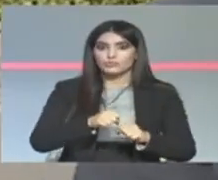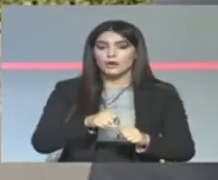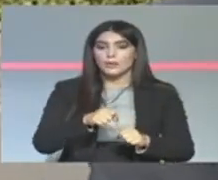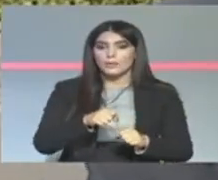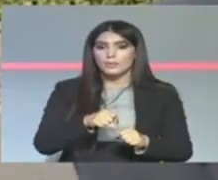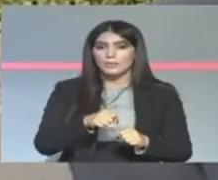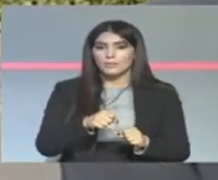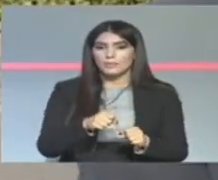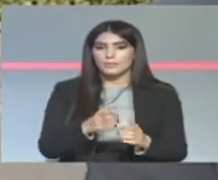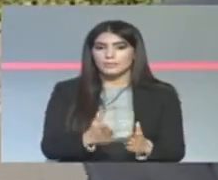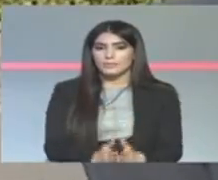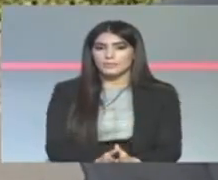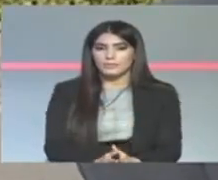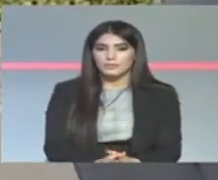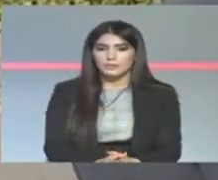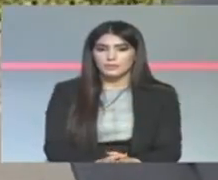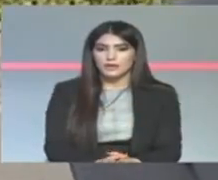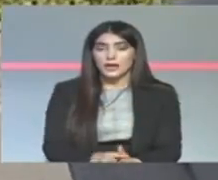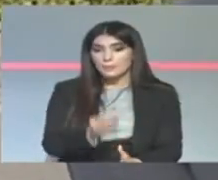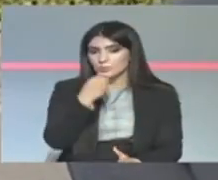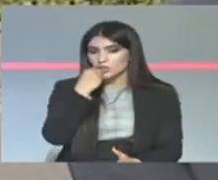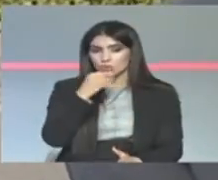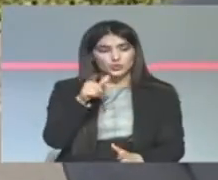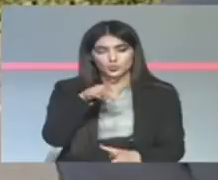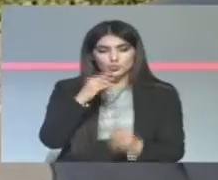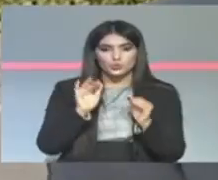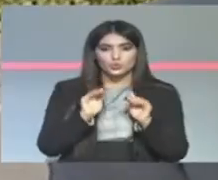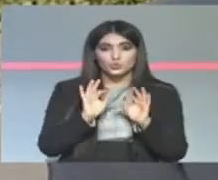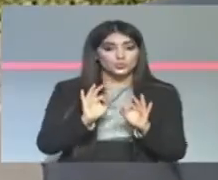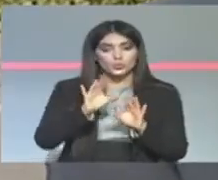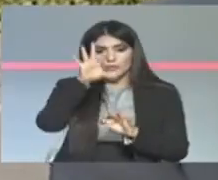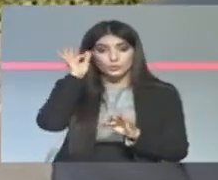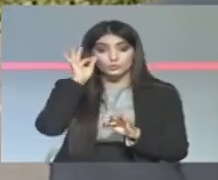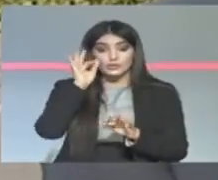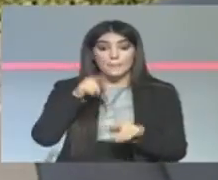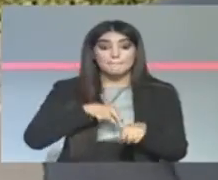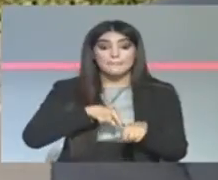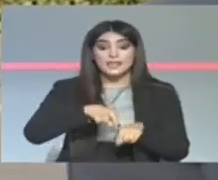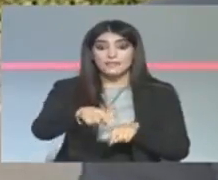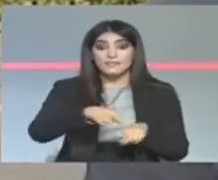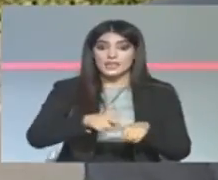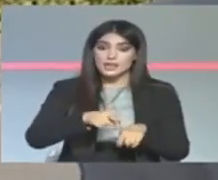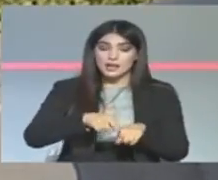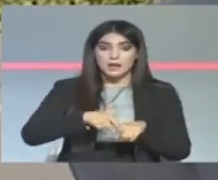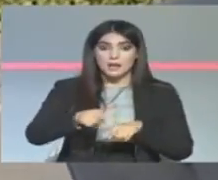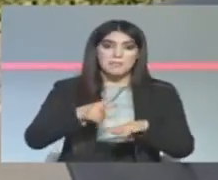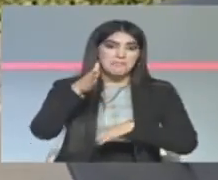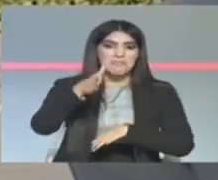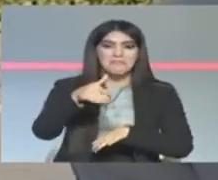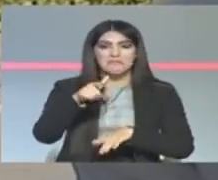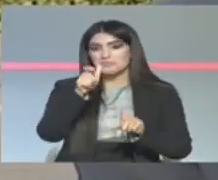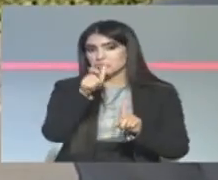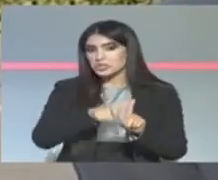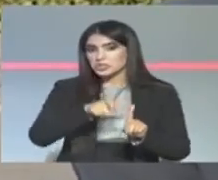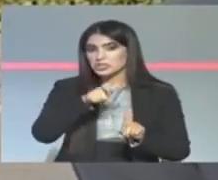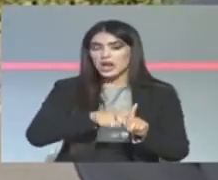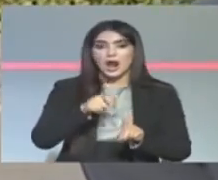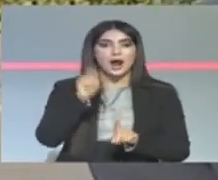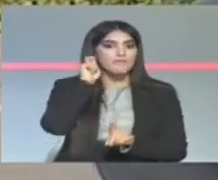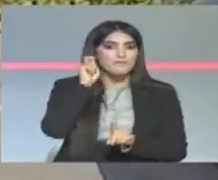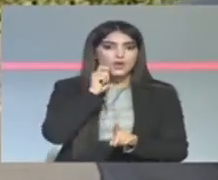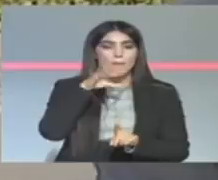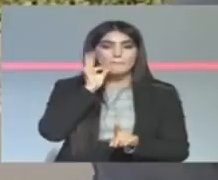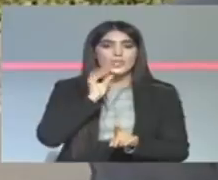هذا الاستهلاك الداخلي اللي انا معنا في الفتره المقبله معنا في شهر ابريل